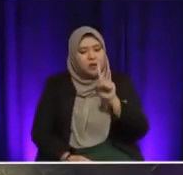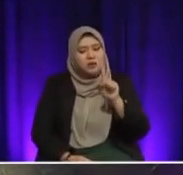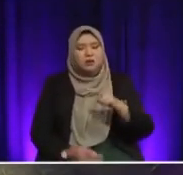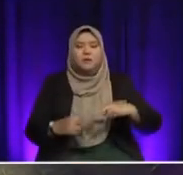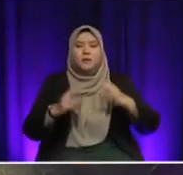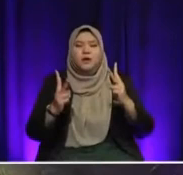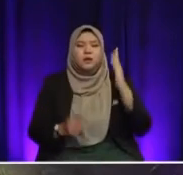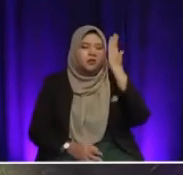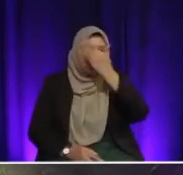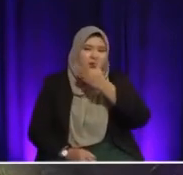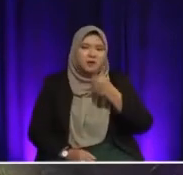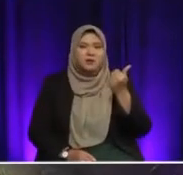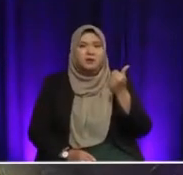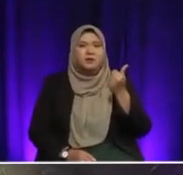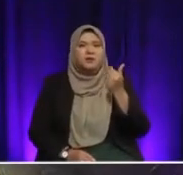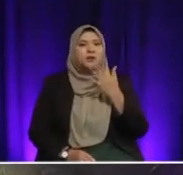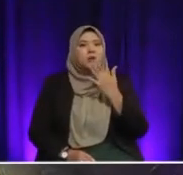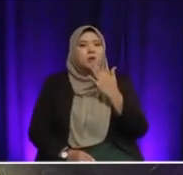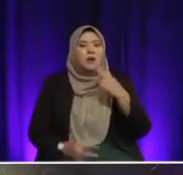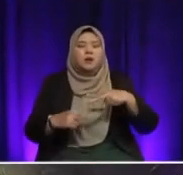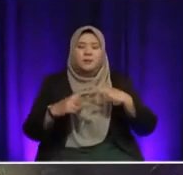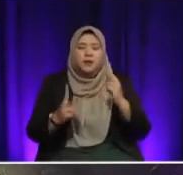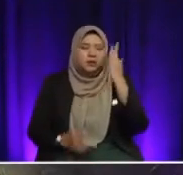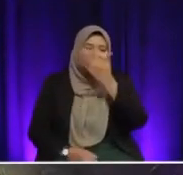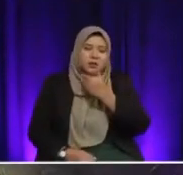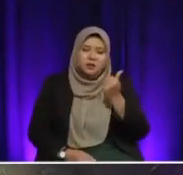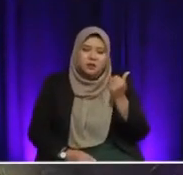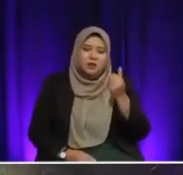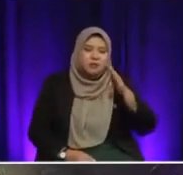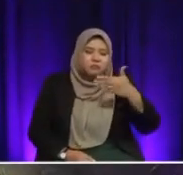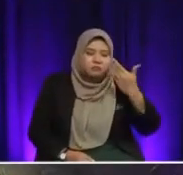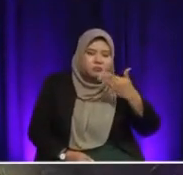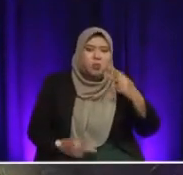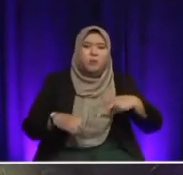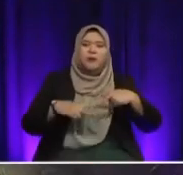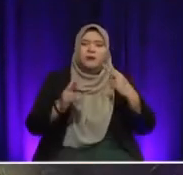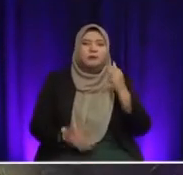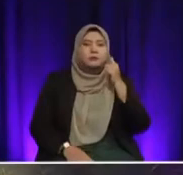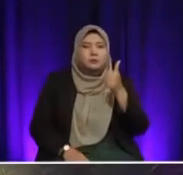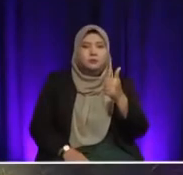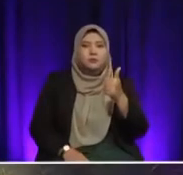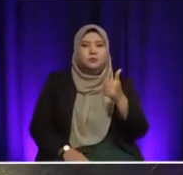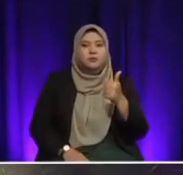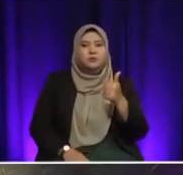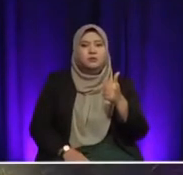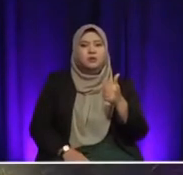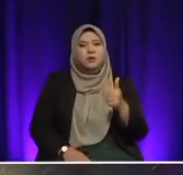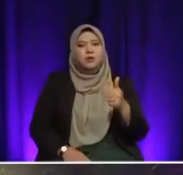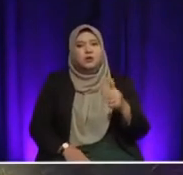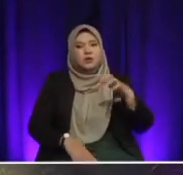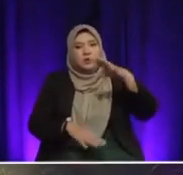jadi orang rasa cantik. Penampilan makanan tu lebih baik. Penting. Memang penting. Manusia makan dengan mata